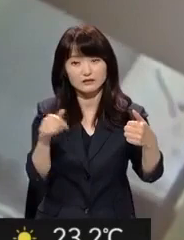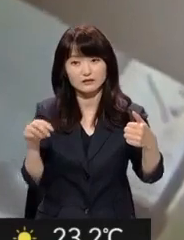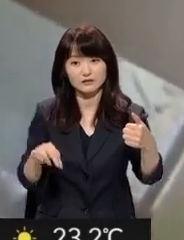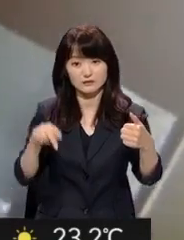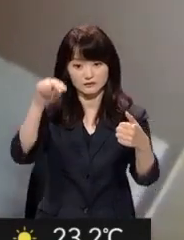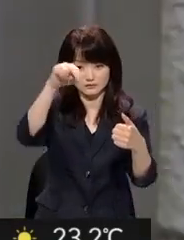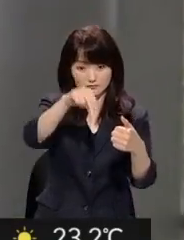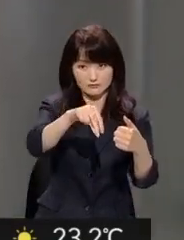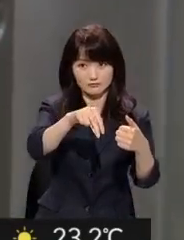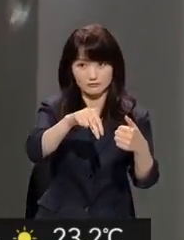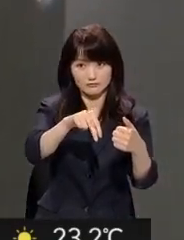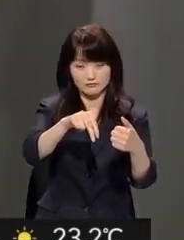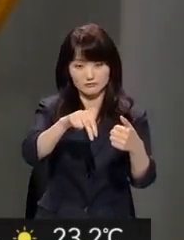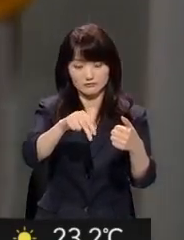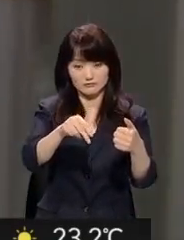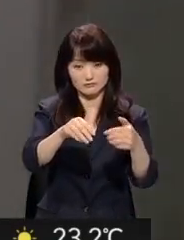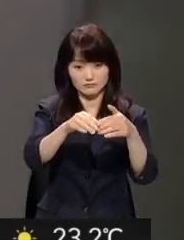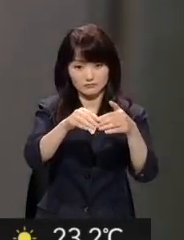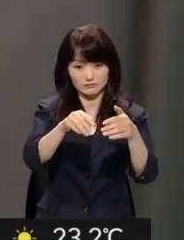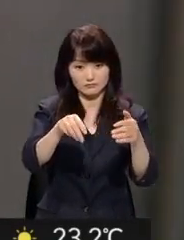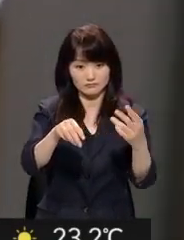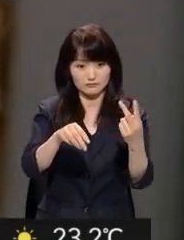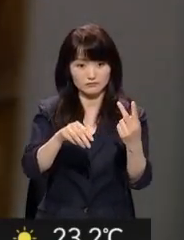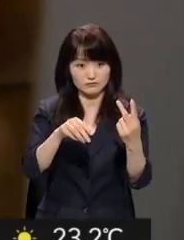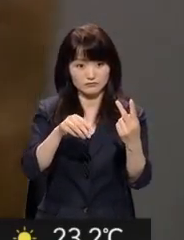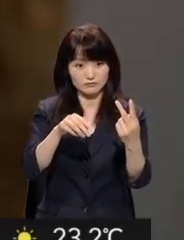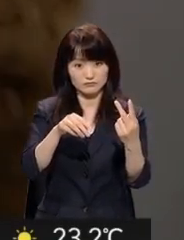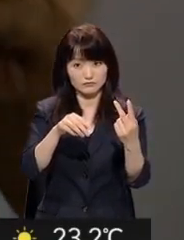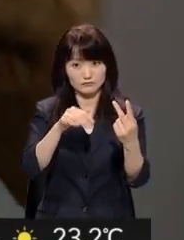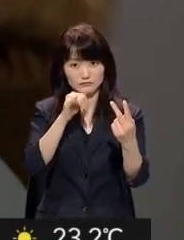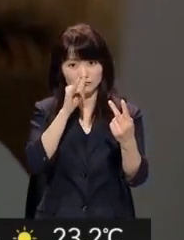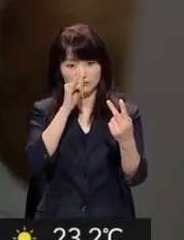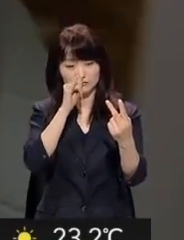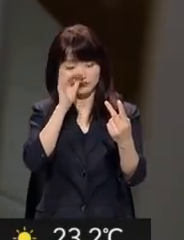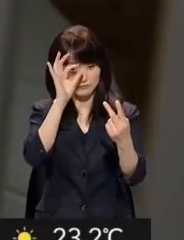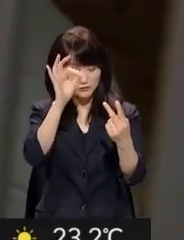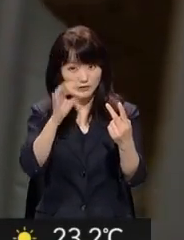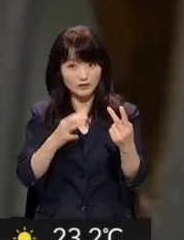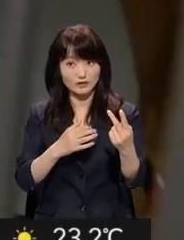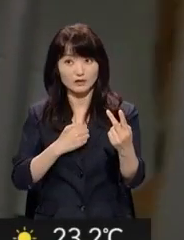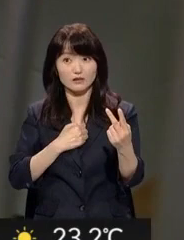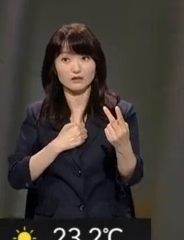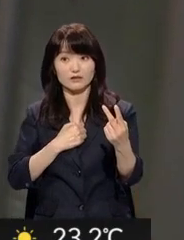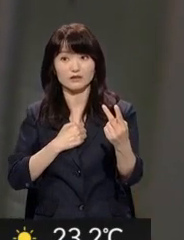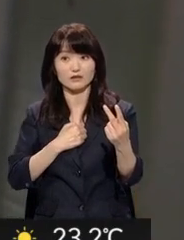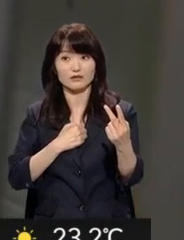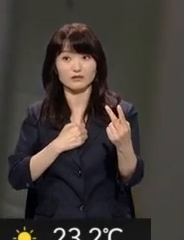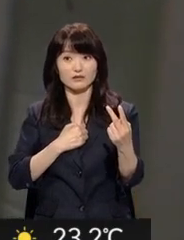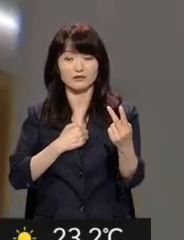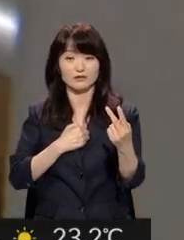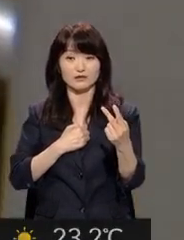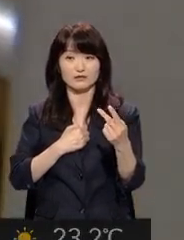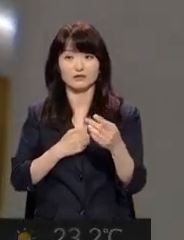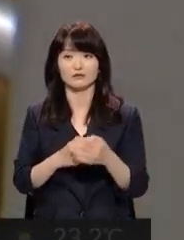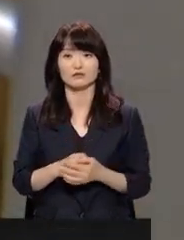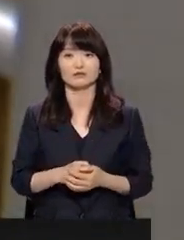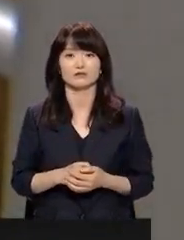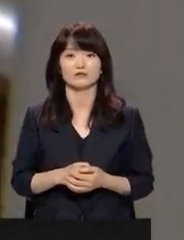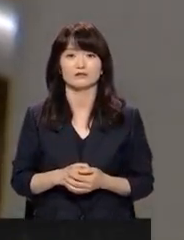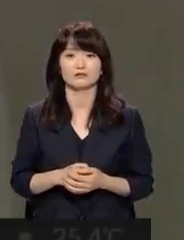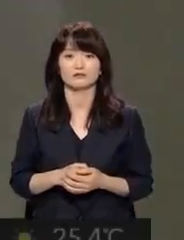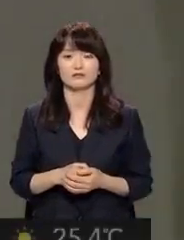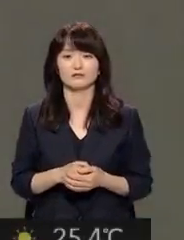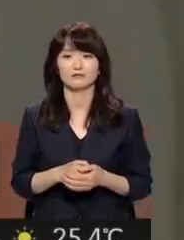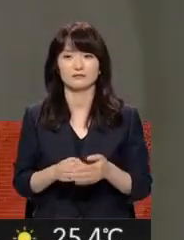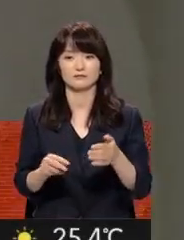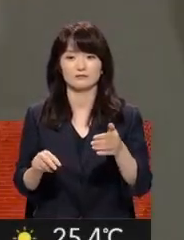한 견사에 두 마리가 있는 걸 보고 깜짝 놀라서 CCTV를 확인해 보니까 월담을 한 저 강아지가 포착이 된 거였습니다. 아, 혹시